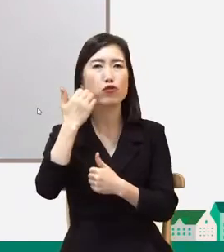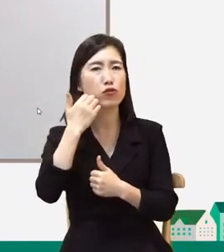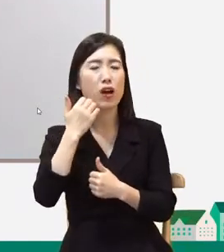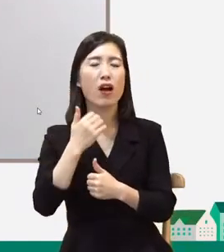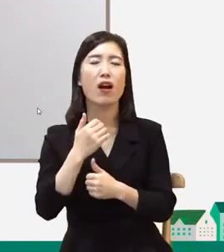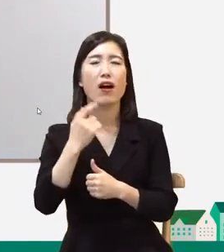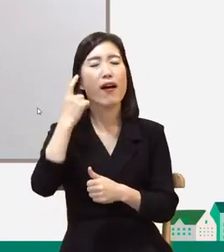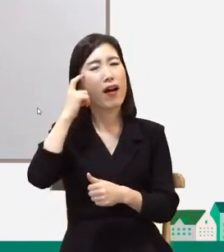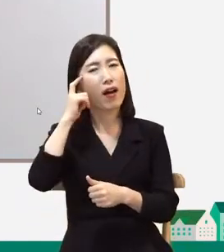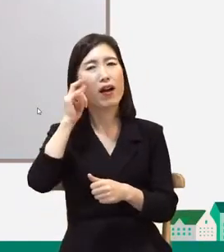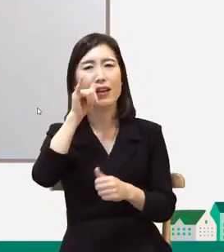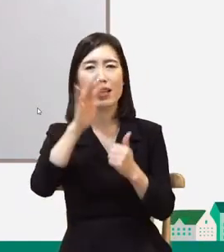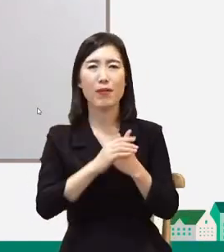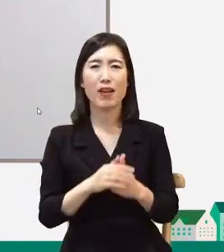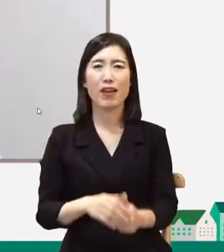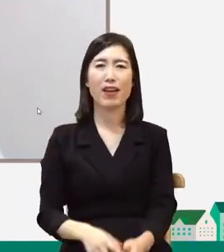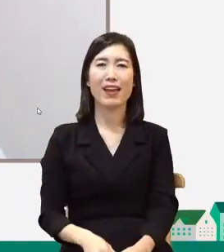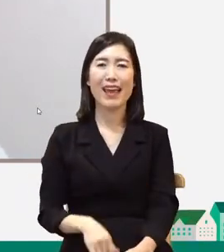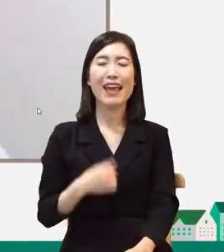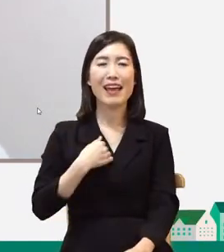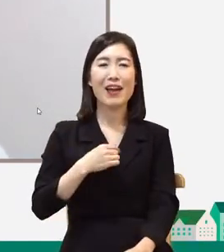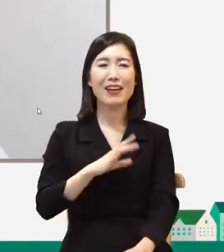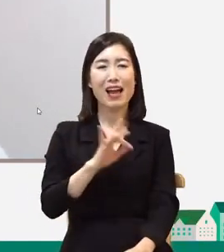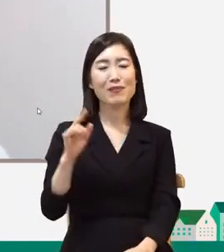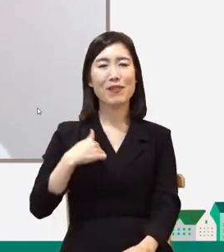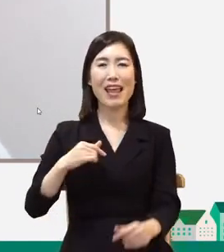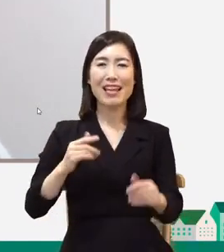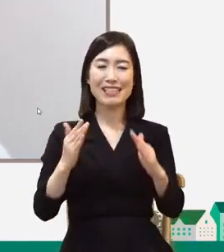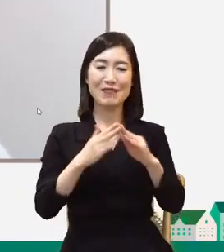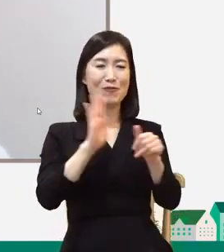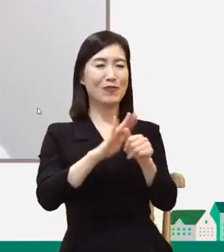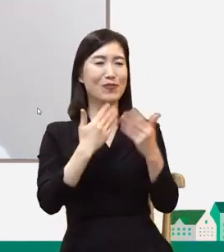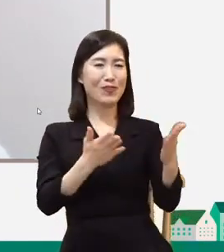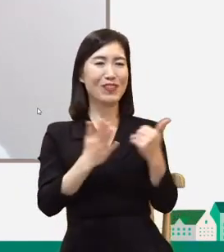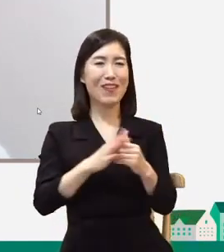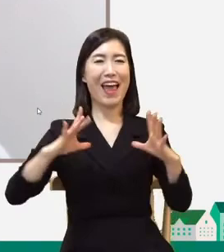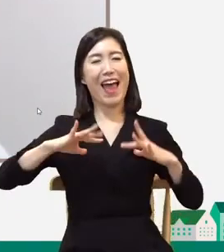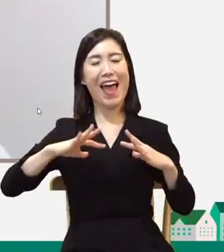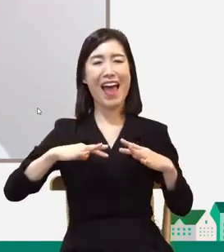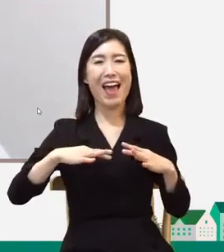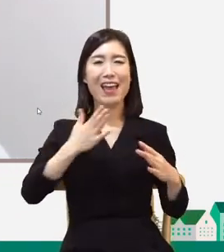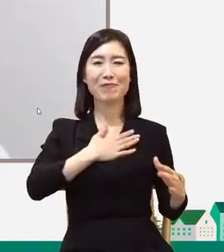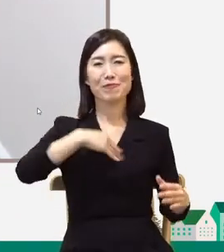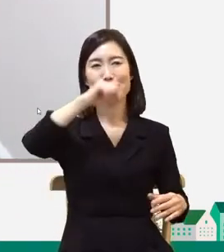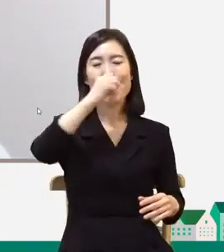내가 이렇게 자랑스러워하는 지원주택에서